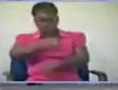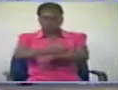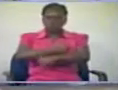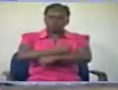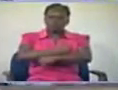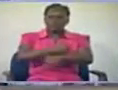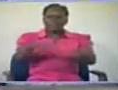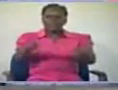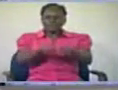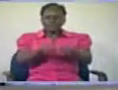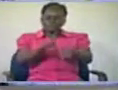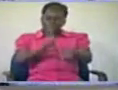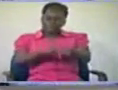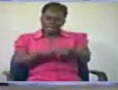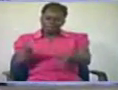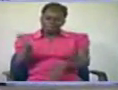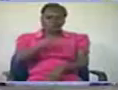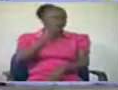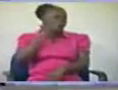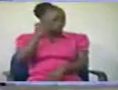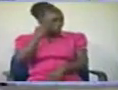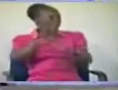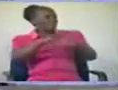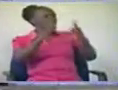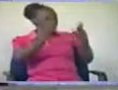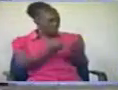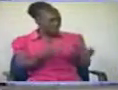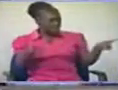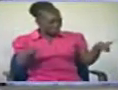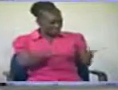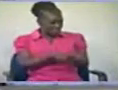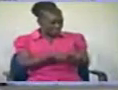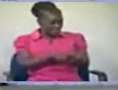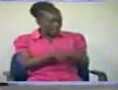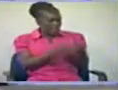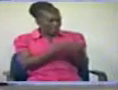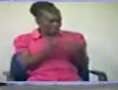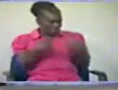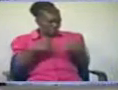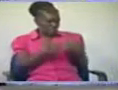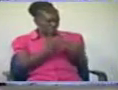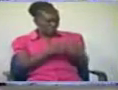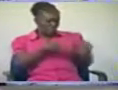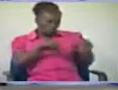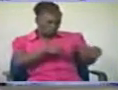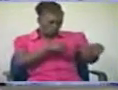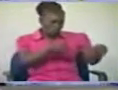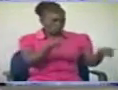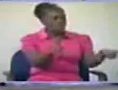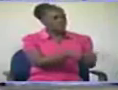mm-hmm, ambayo akirudi nyumbani, mm, lazima familia yake na wale watu wanaomlea nyumbani waweze